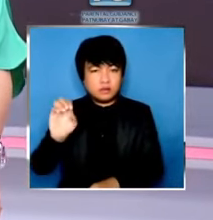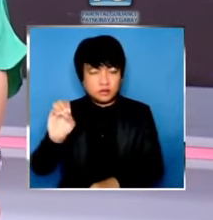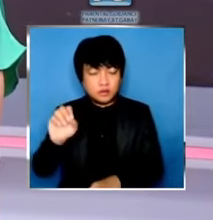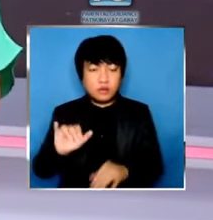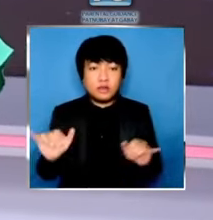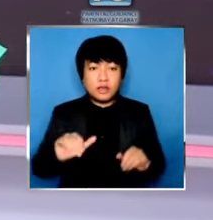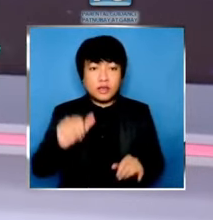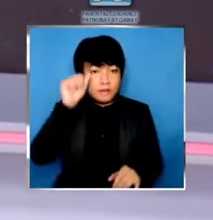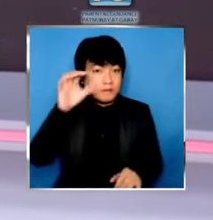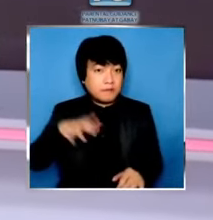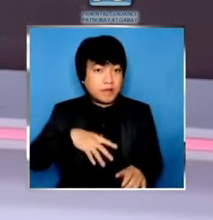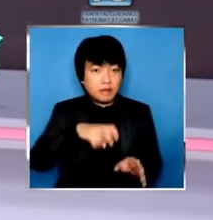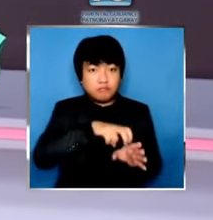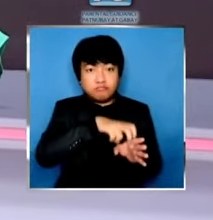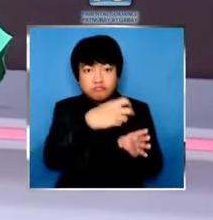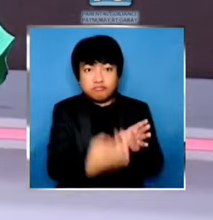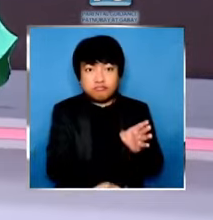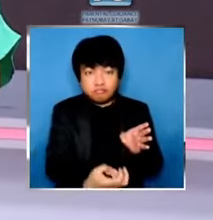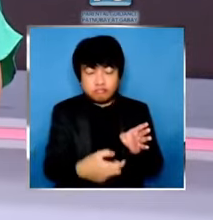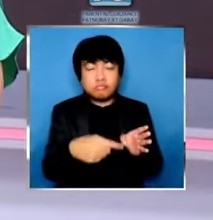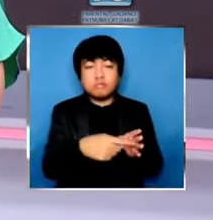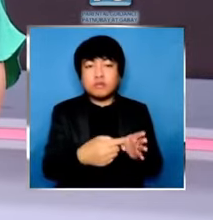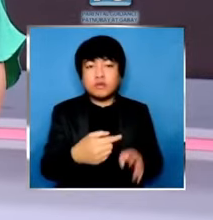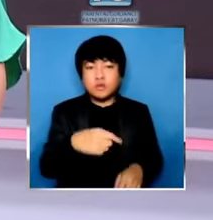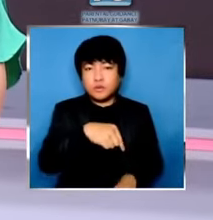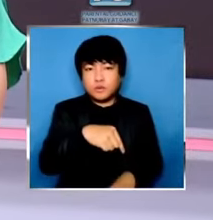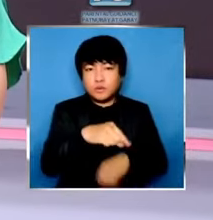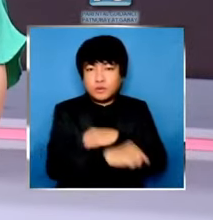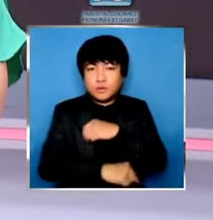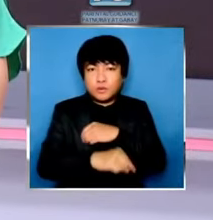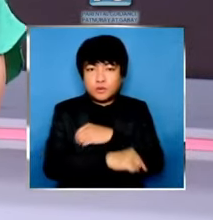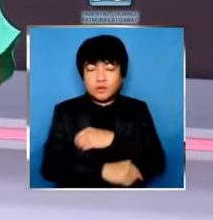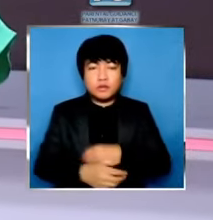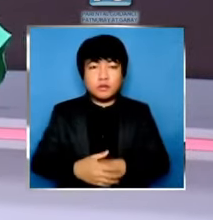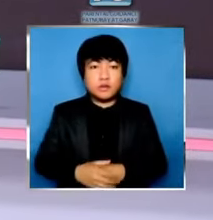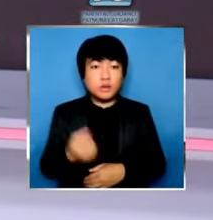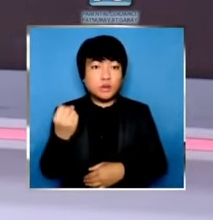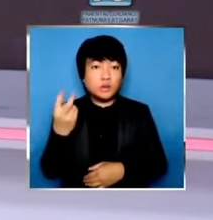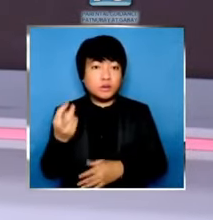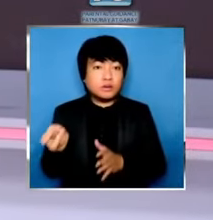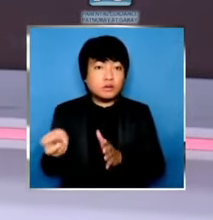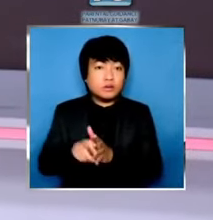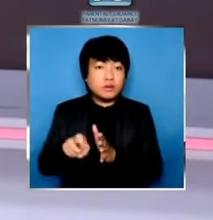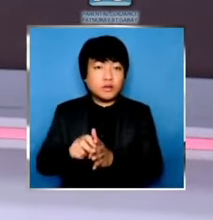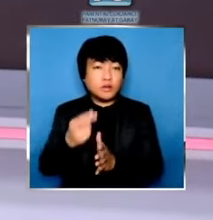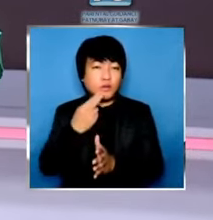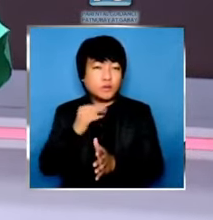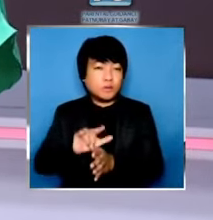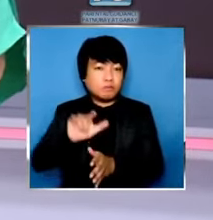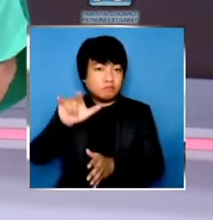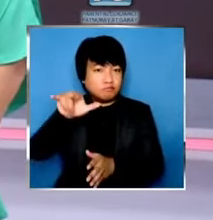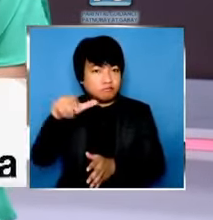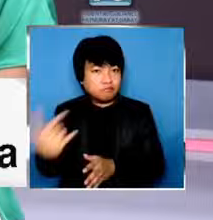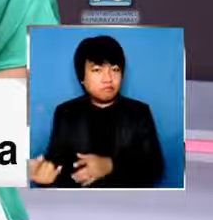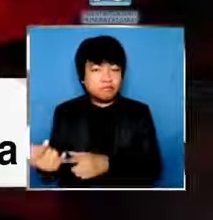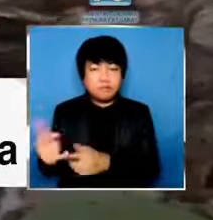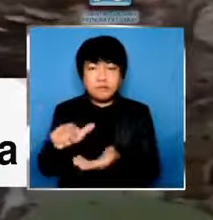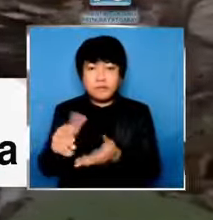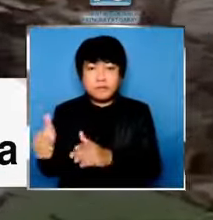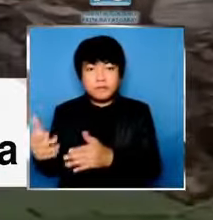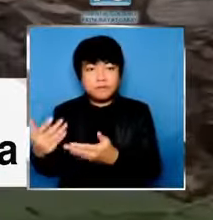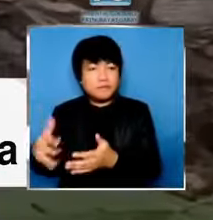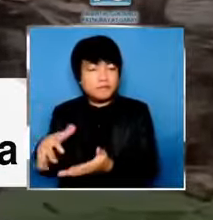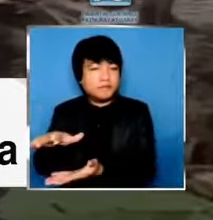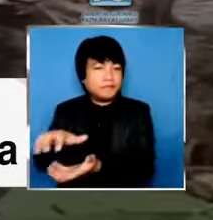balitang dapat alam mo. Labi ng 2 sakay na bumagsak na Cessna plane sa Apayao na recover na. Nakuha na ng pamilya ang 12 ng piloto.